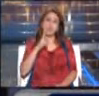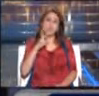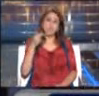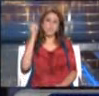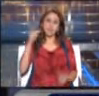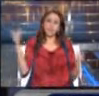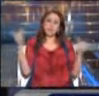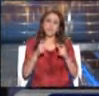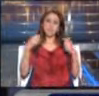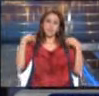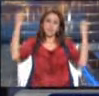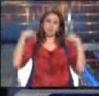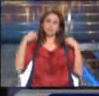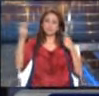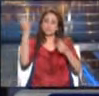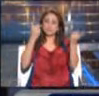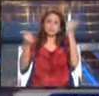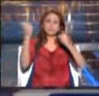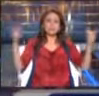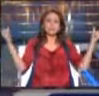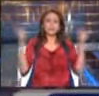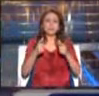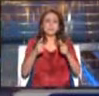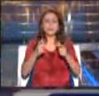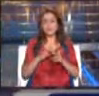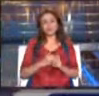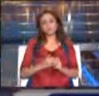اجتماع للرياضيين. هي واقفه